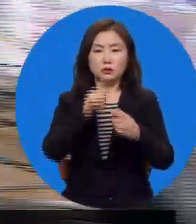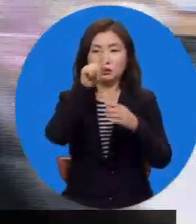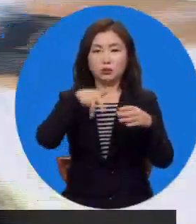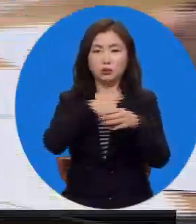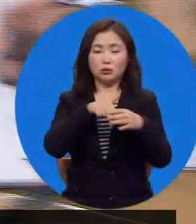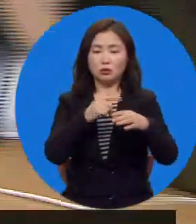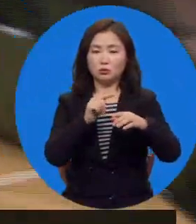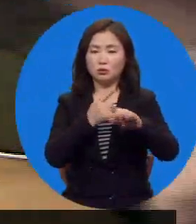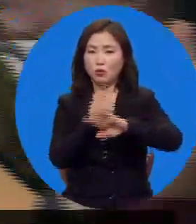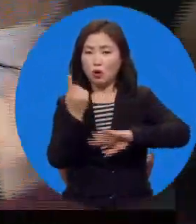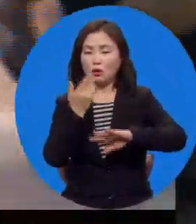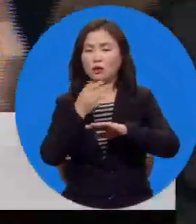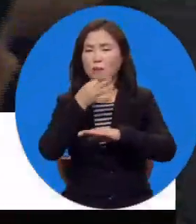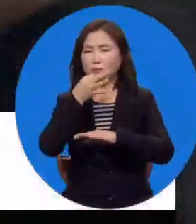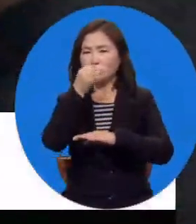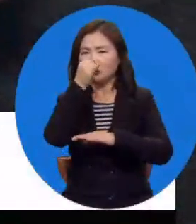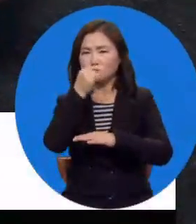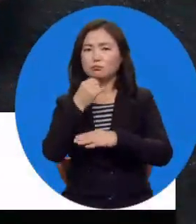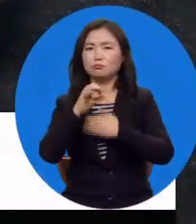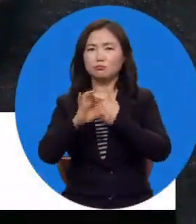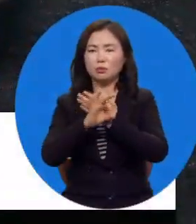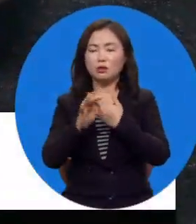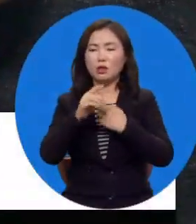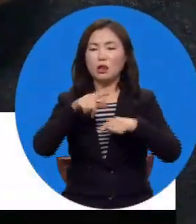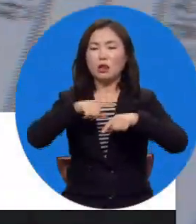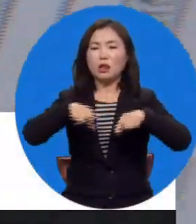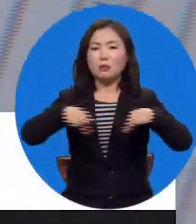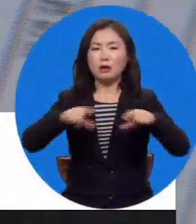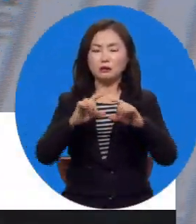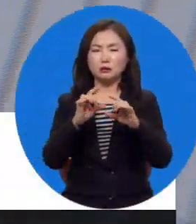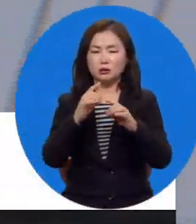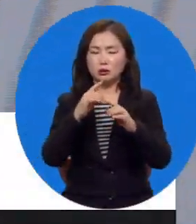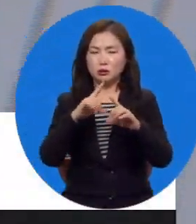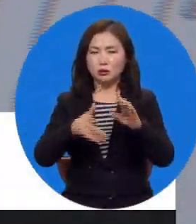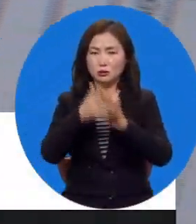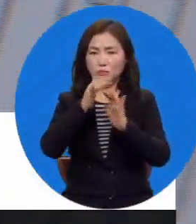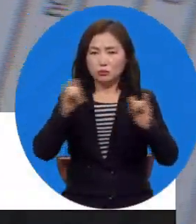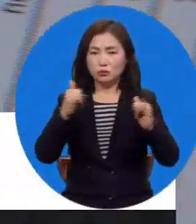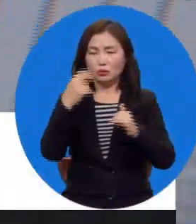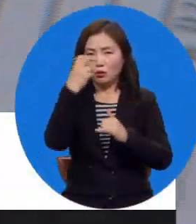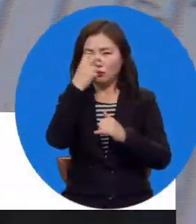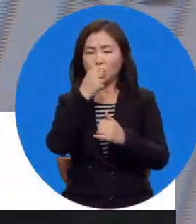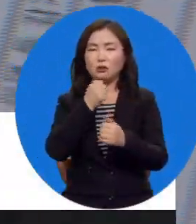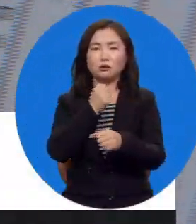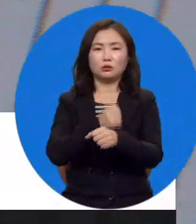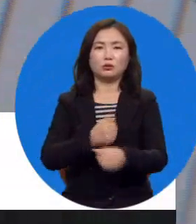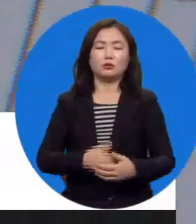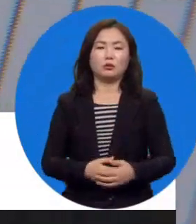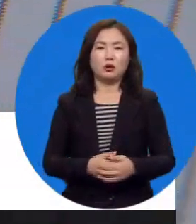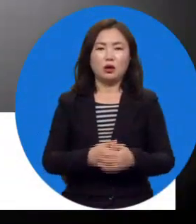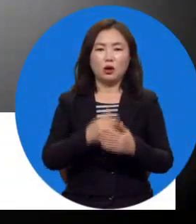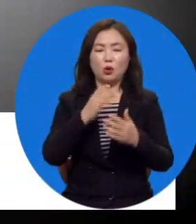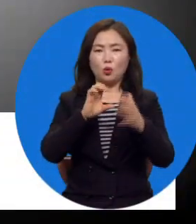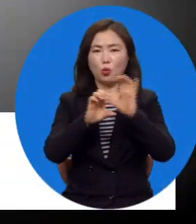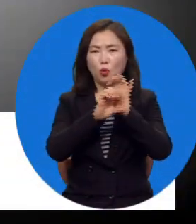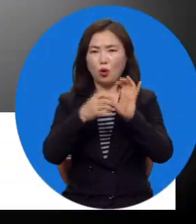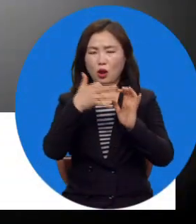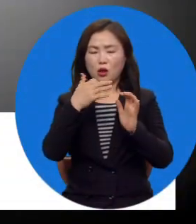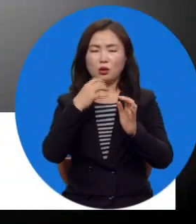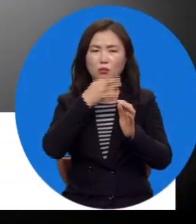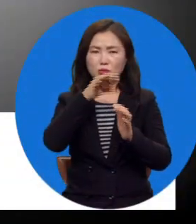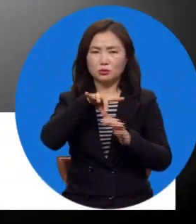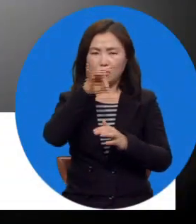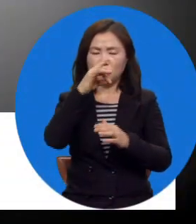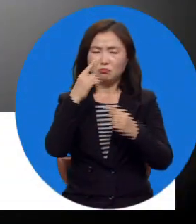신도가 아니지만 감기 증상이 있을 경우 일반 시민들도 검사 하기로 했습니다 코로나 이고 증상과 감기의 초기